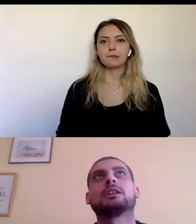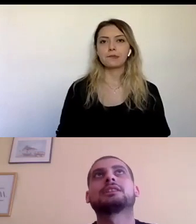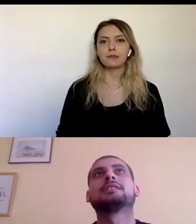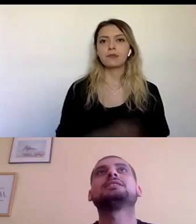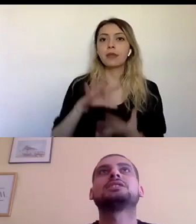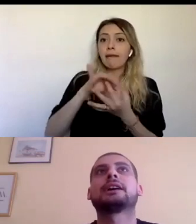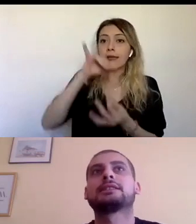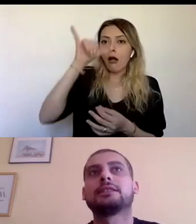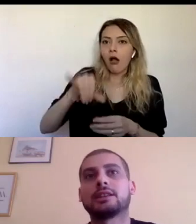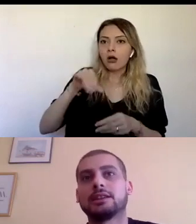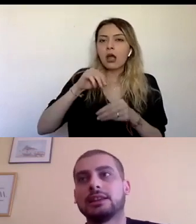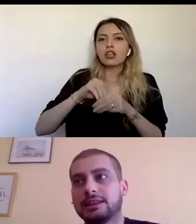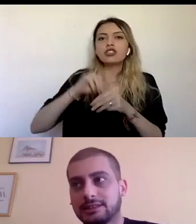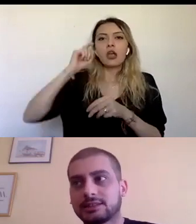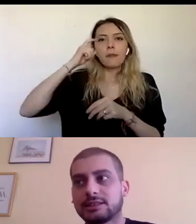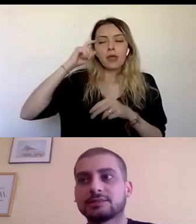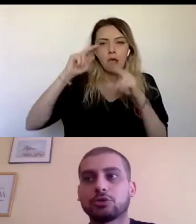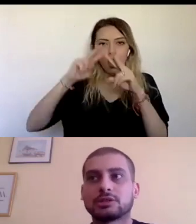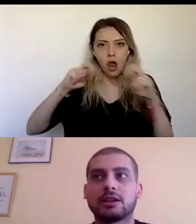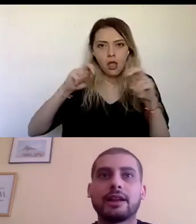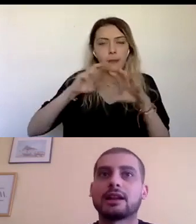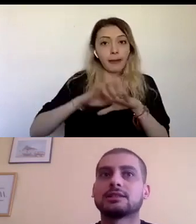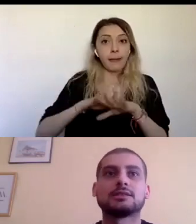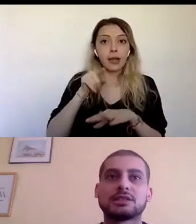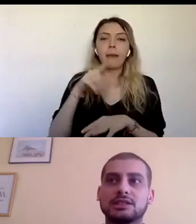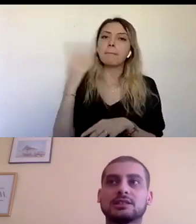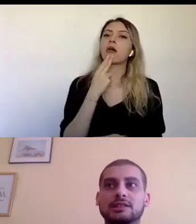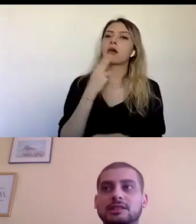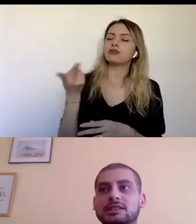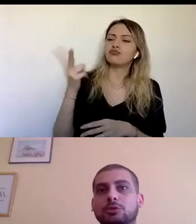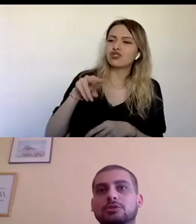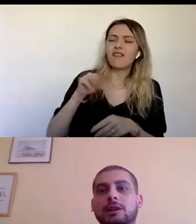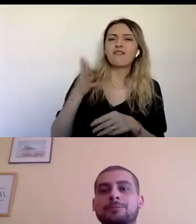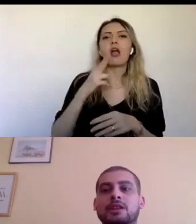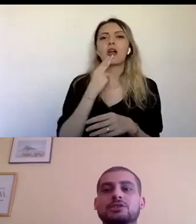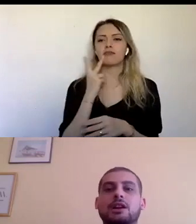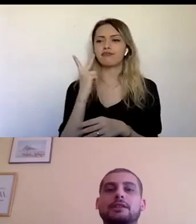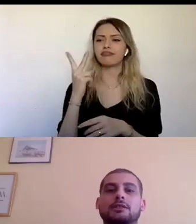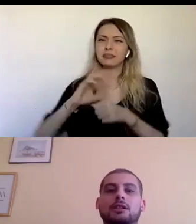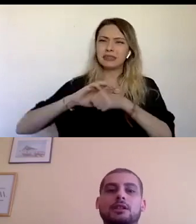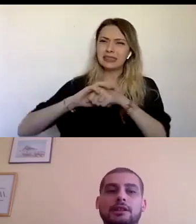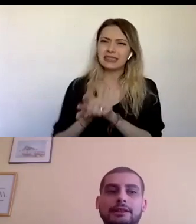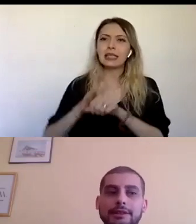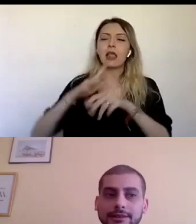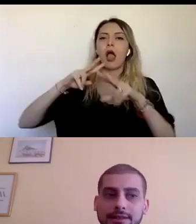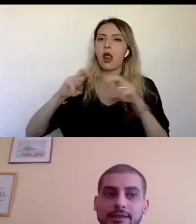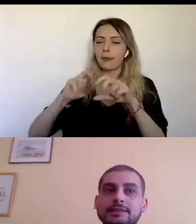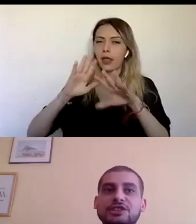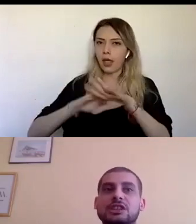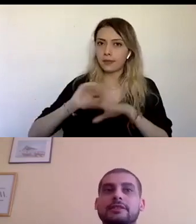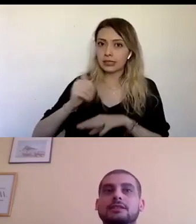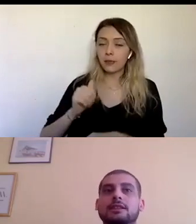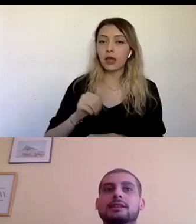veriyorum. Kadın cinayetlerini izlediğiniz boyutta veya kadın şiddetini izlediğiniz boyutta şayet